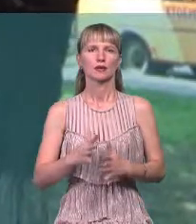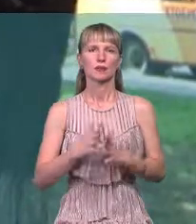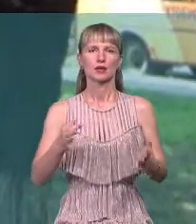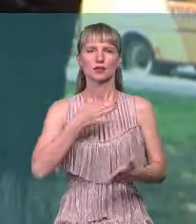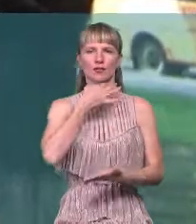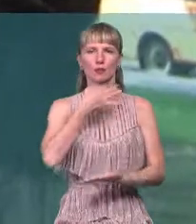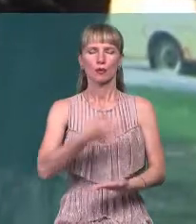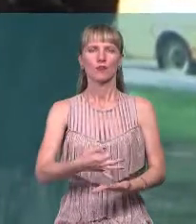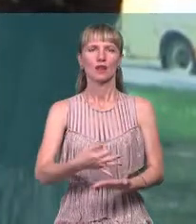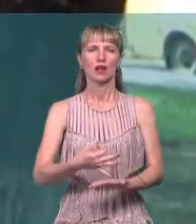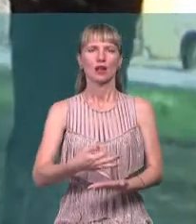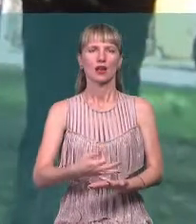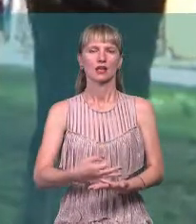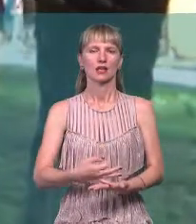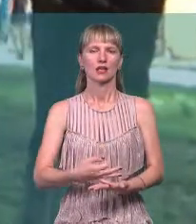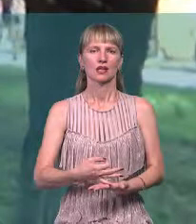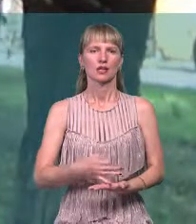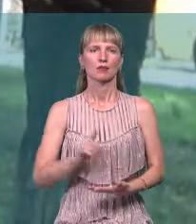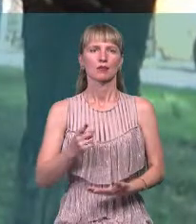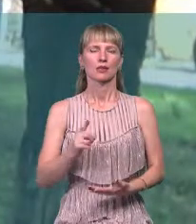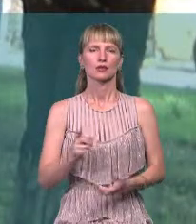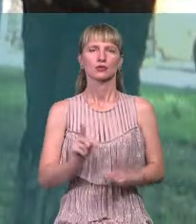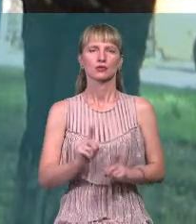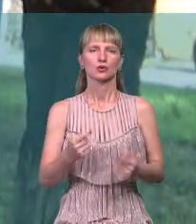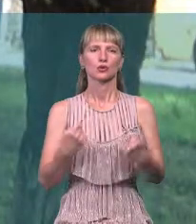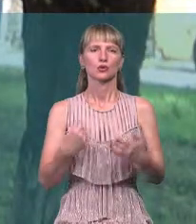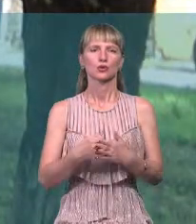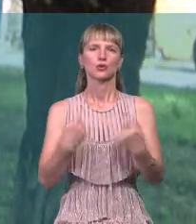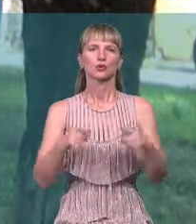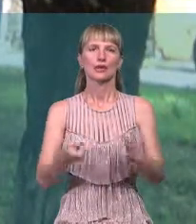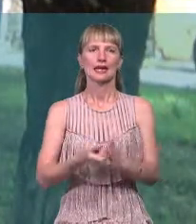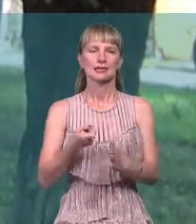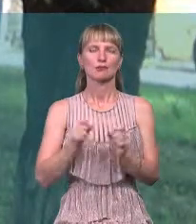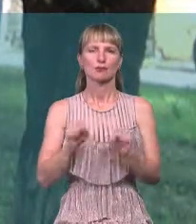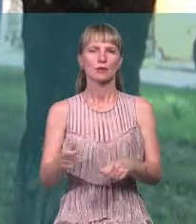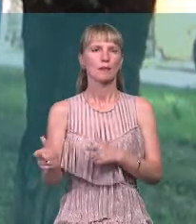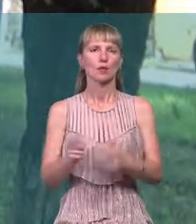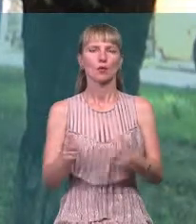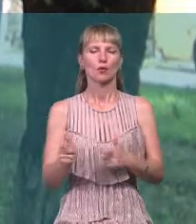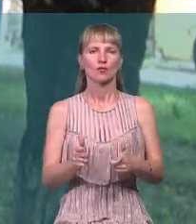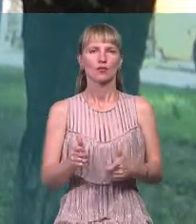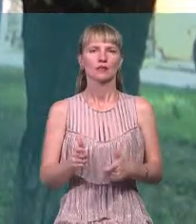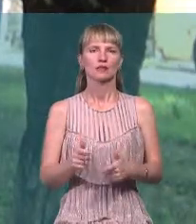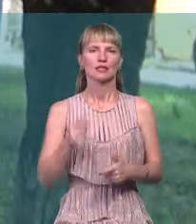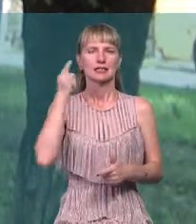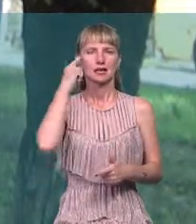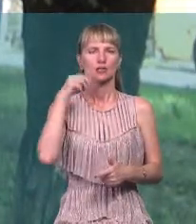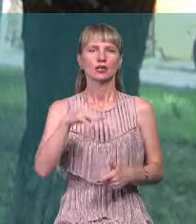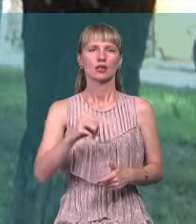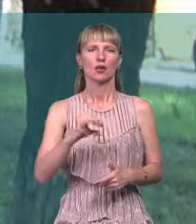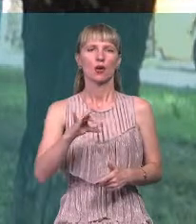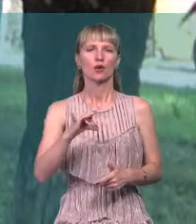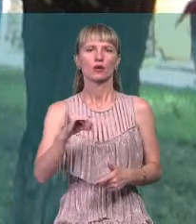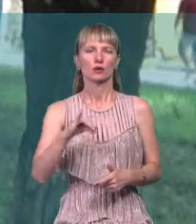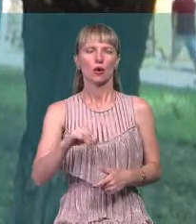відповідальний, найбільш з усіх, тому що до інших екзаменів можна підготуватися, хоч якось знаючи теорію, а тут потрібно